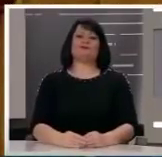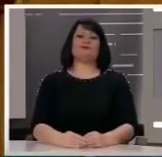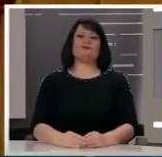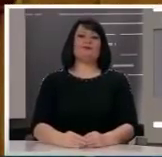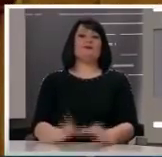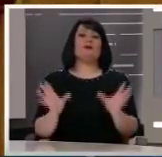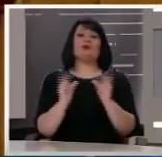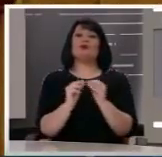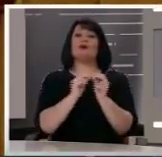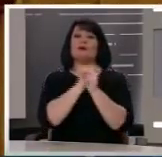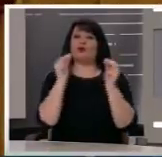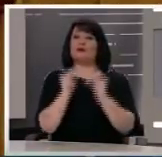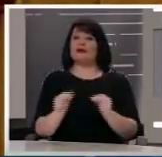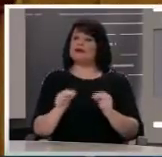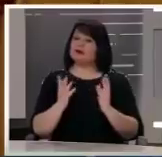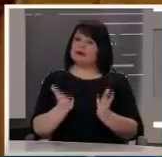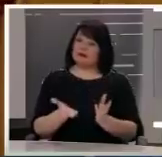διαπίστωση.